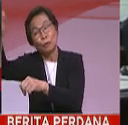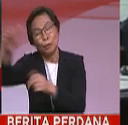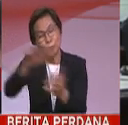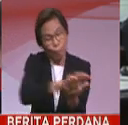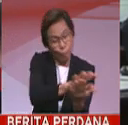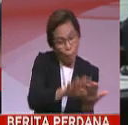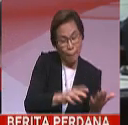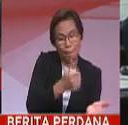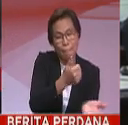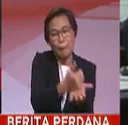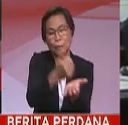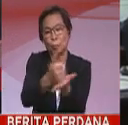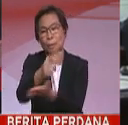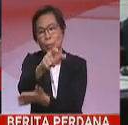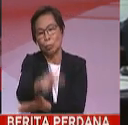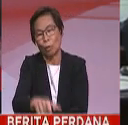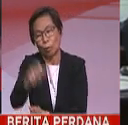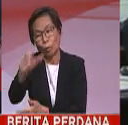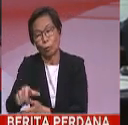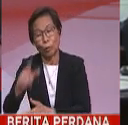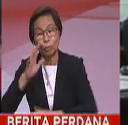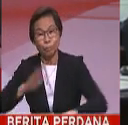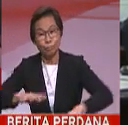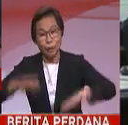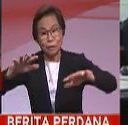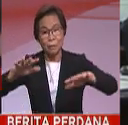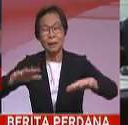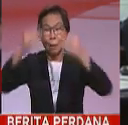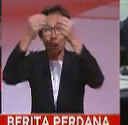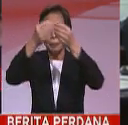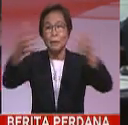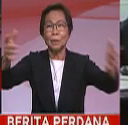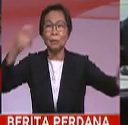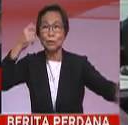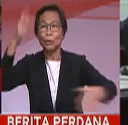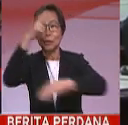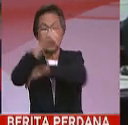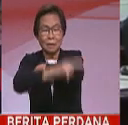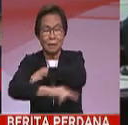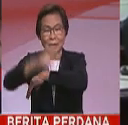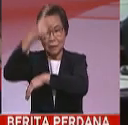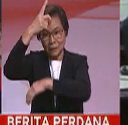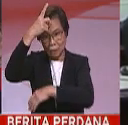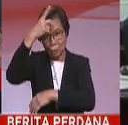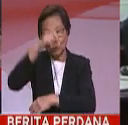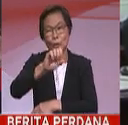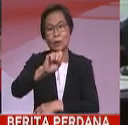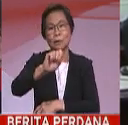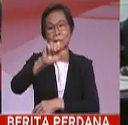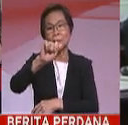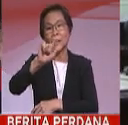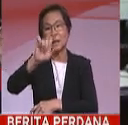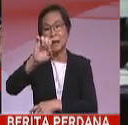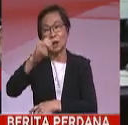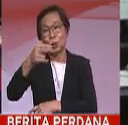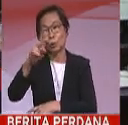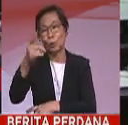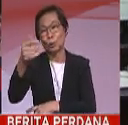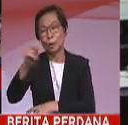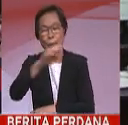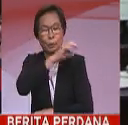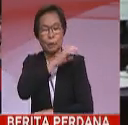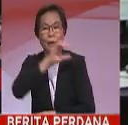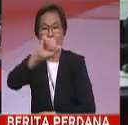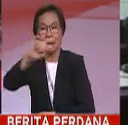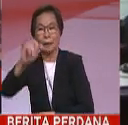bagi membantu mereka yang terjejas. Dan untuk perkongsiannya, sekini bersama Setiausaha Kerajaan Negeri, Datuk Seri Dr. Salihuddin Ishak yang juga pengerusi